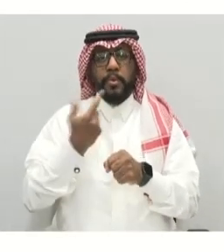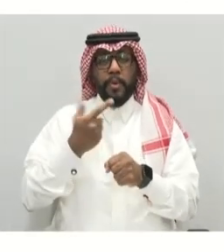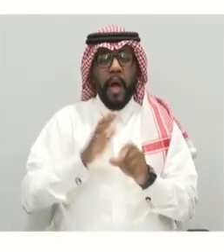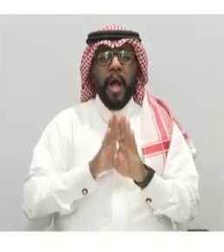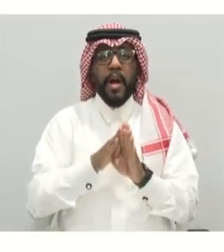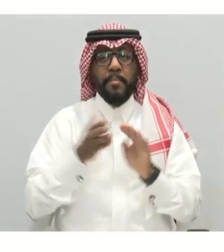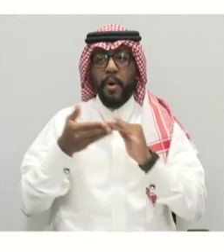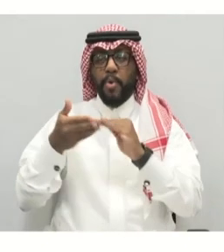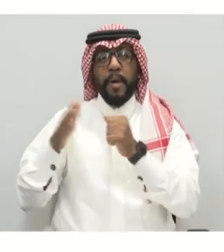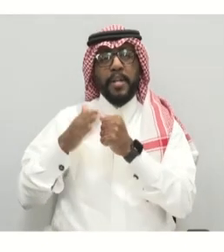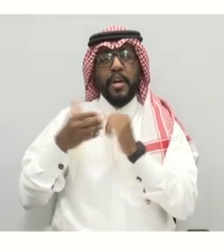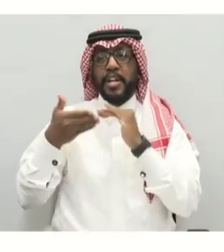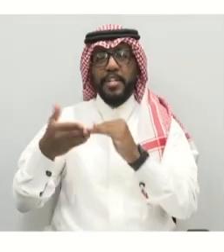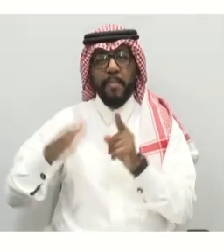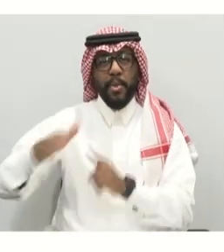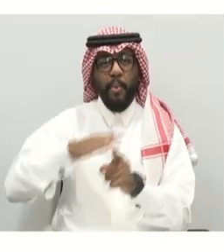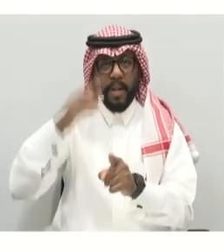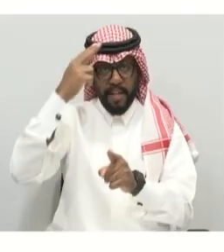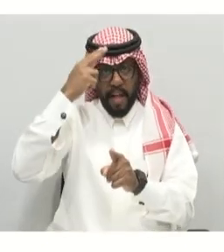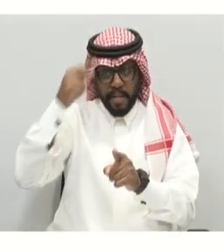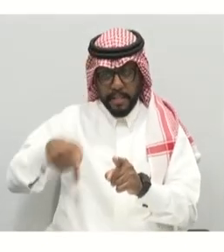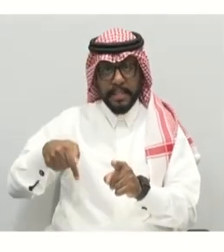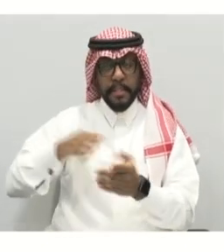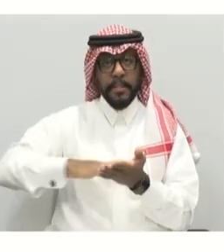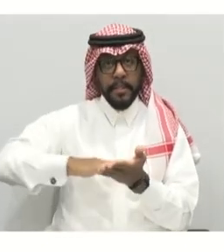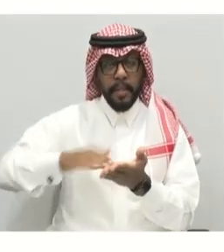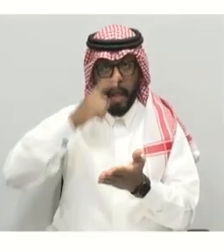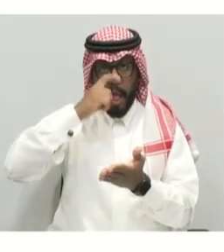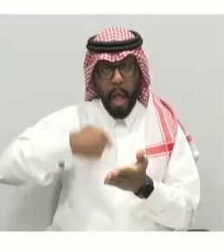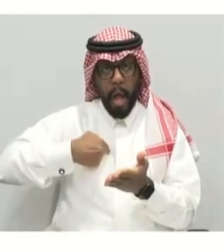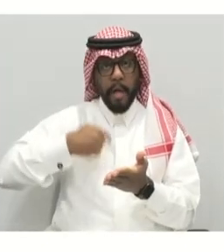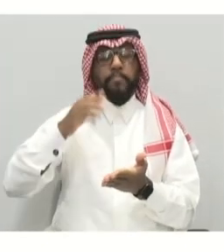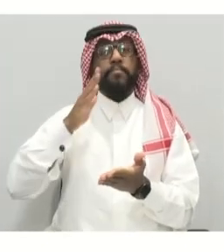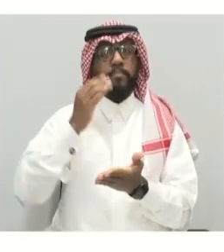وطنه فوائد الالتزام بالمسؤوليات